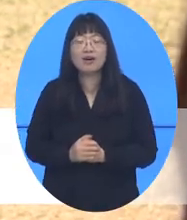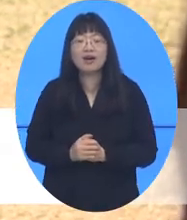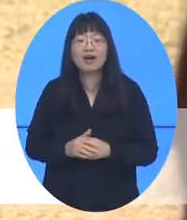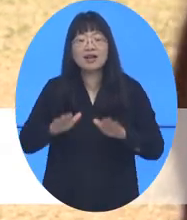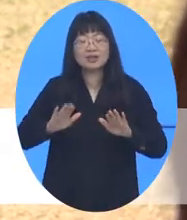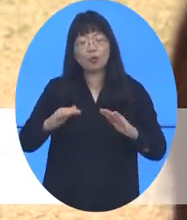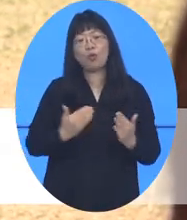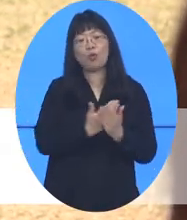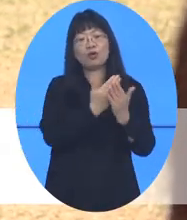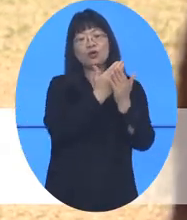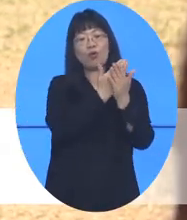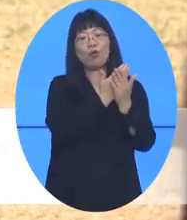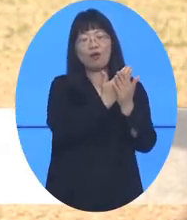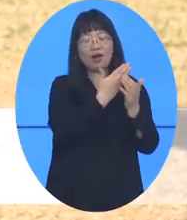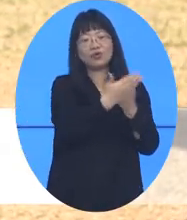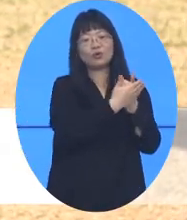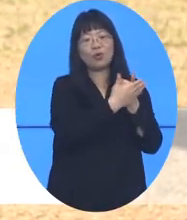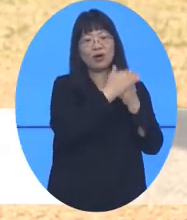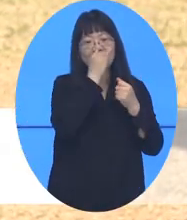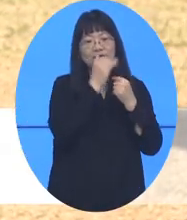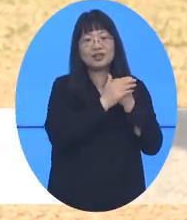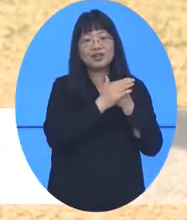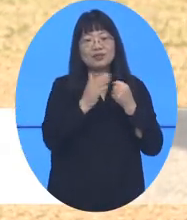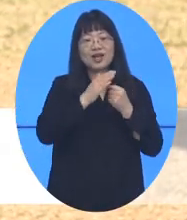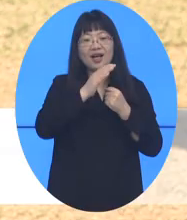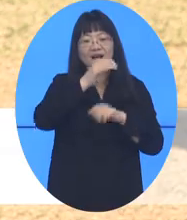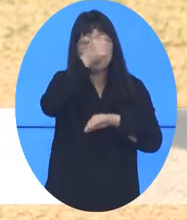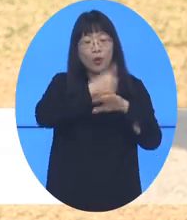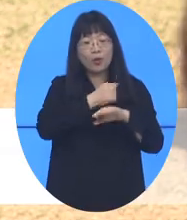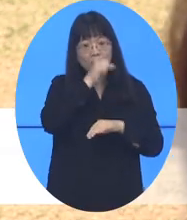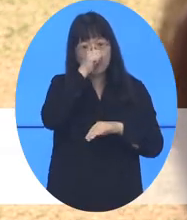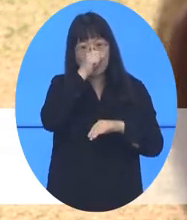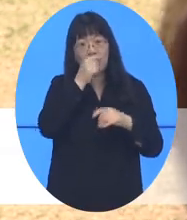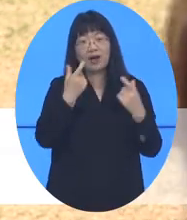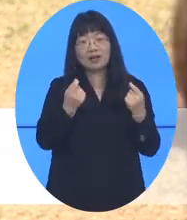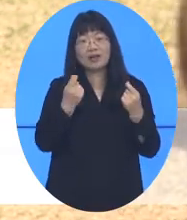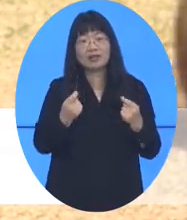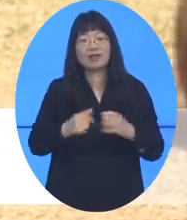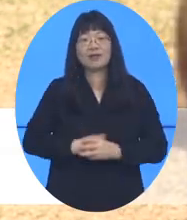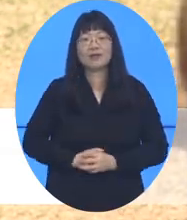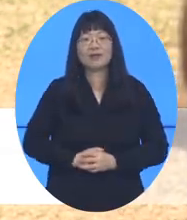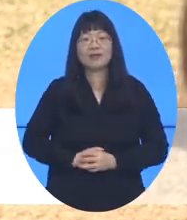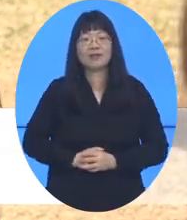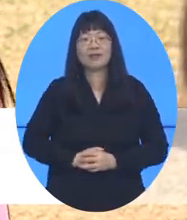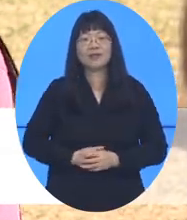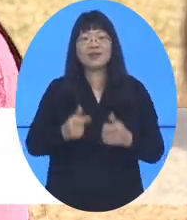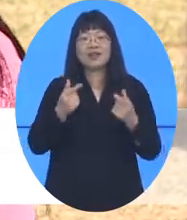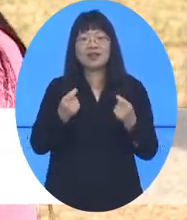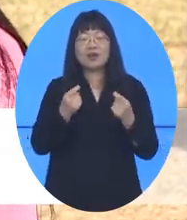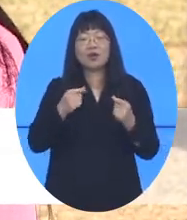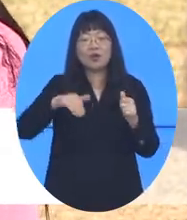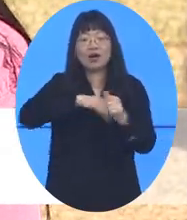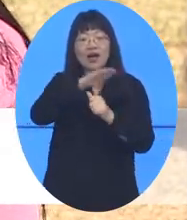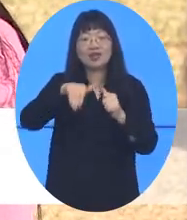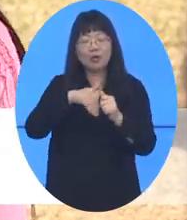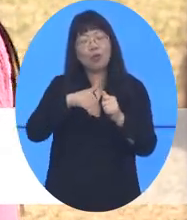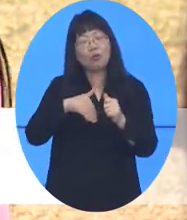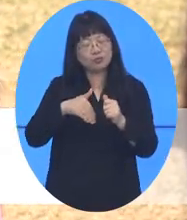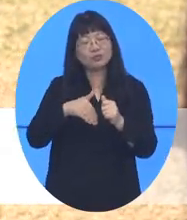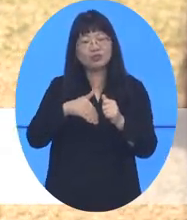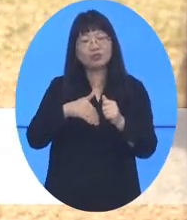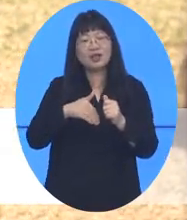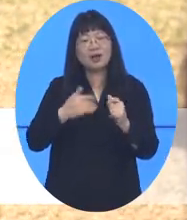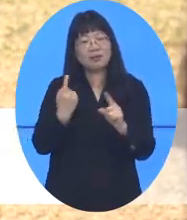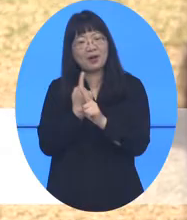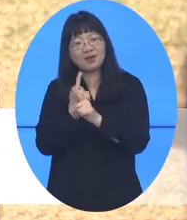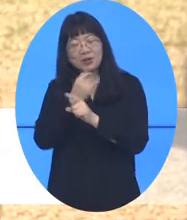사실은 활성화를 많이 해주셔서 좋은 결과가 좀 많이 있는 편이고요. 이렇게 또 환경이 좋다